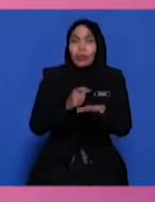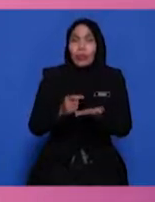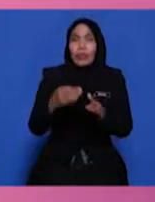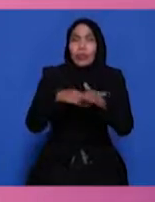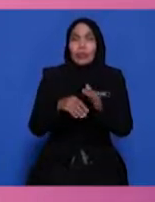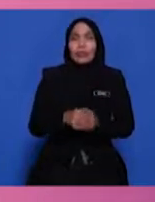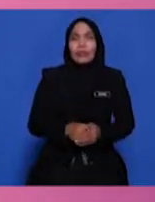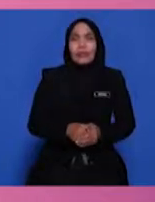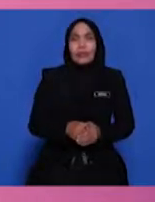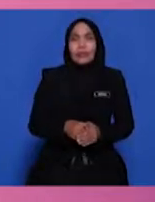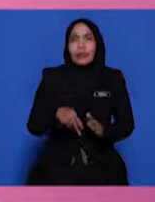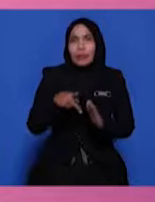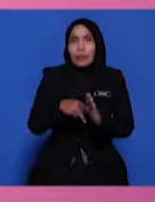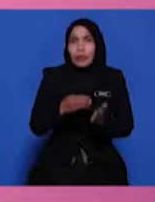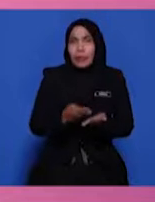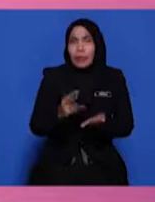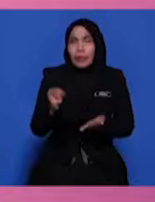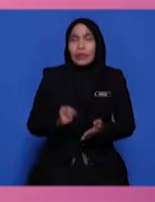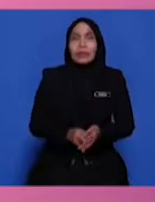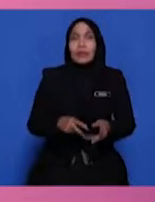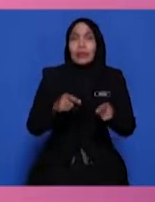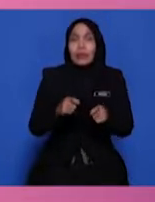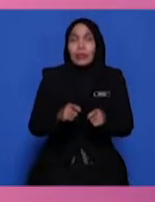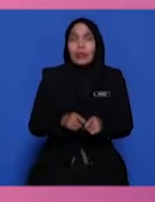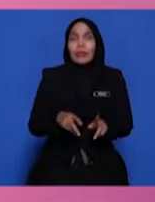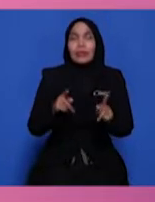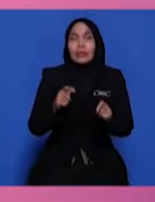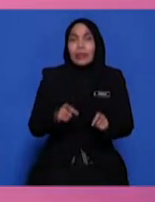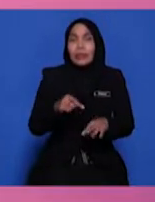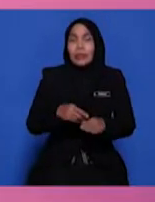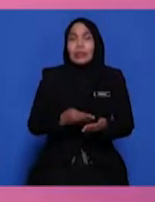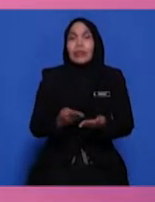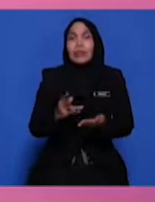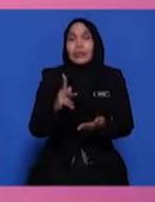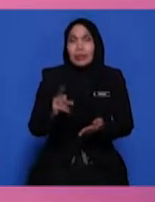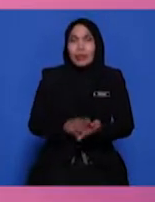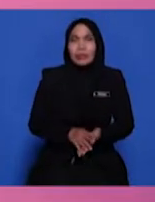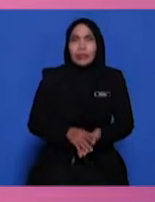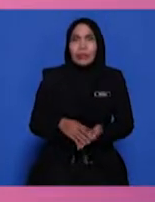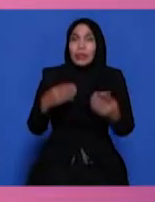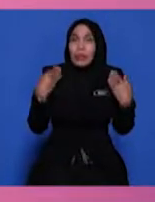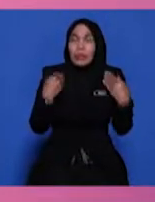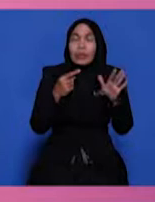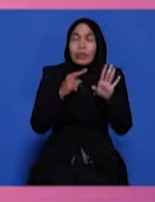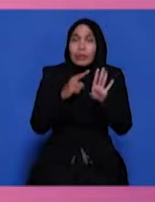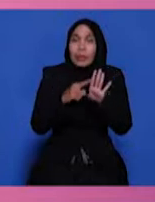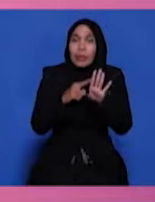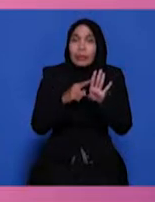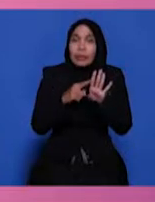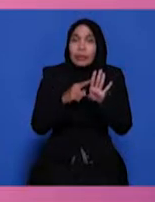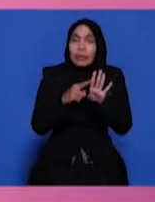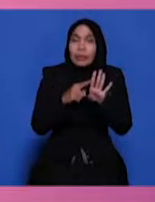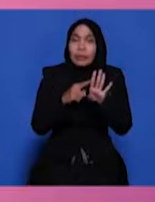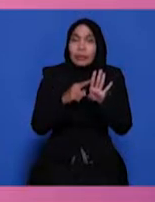mesti dibayar atau dibelanjakan seperti sewa rumah, bayaran insurans, ansuran kereta